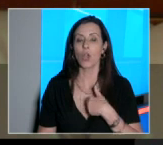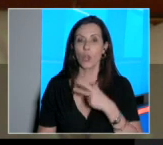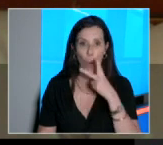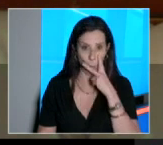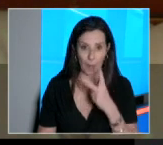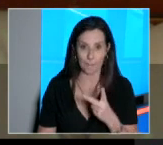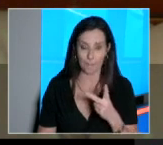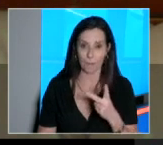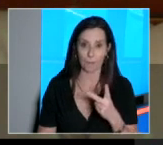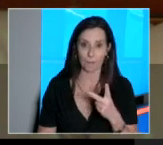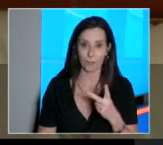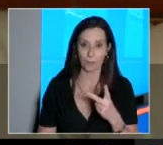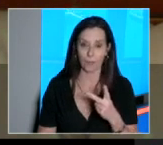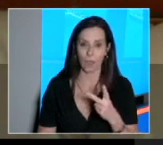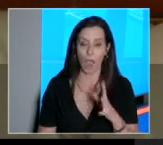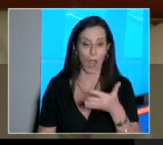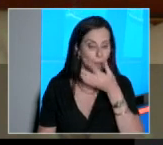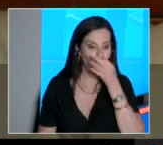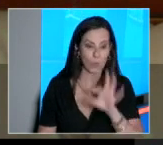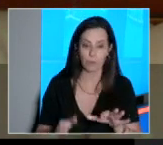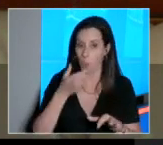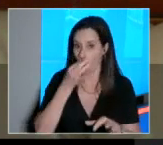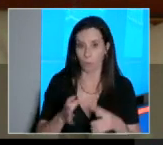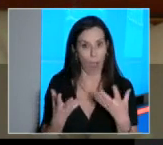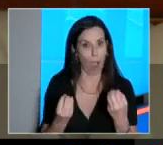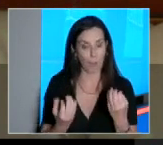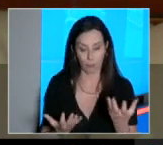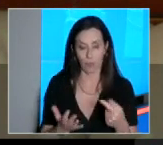רואים את שיעורי העזיבה, למשל,